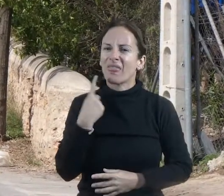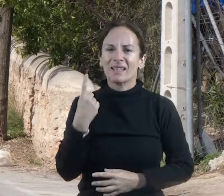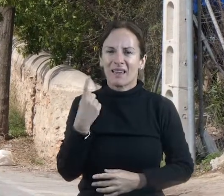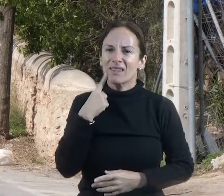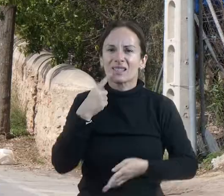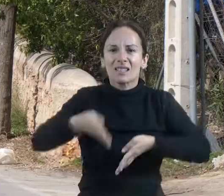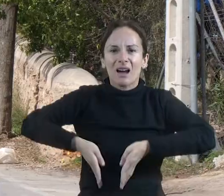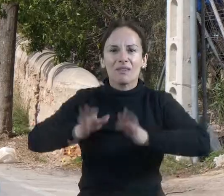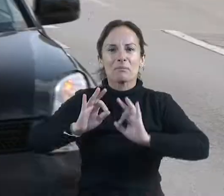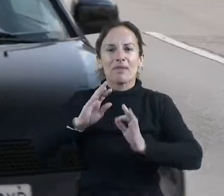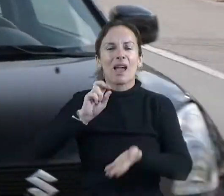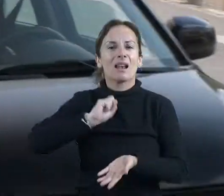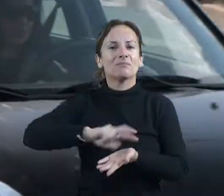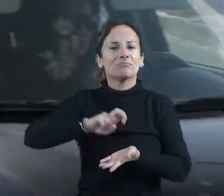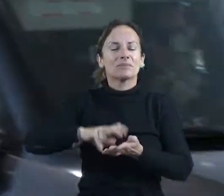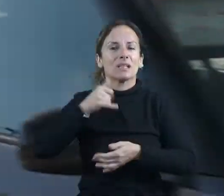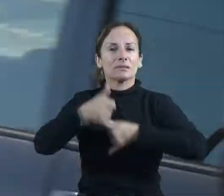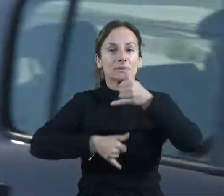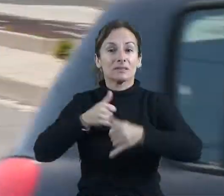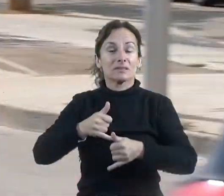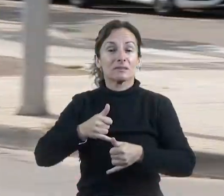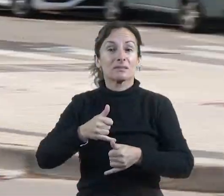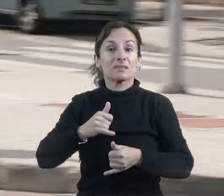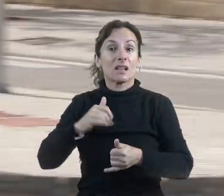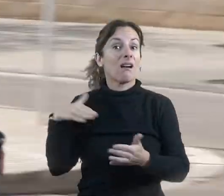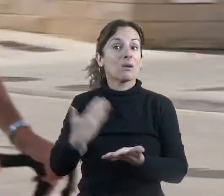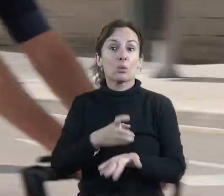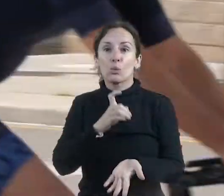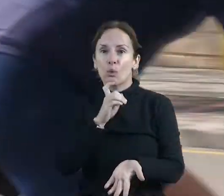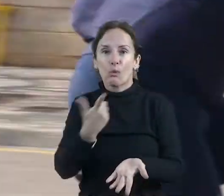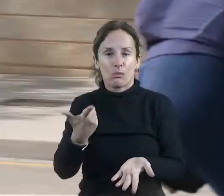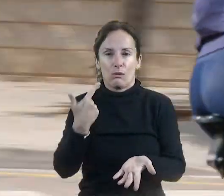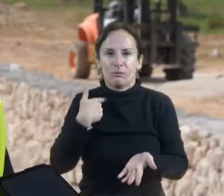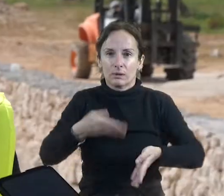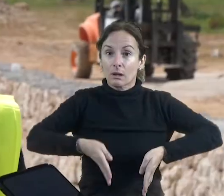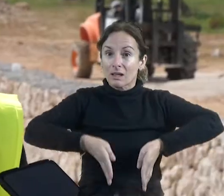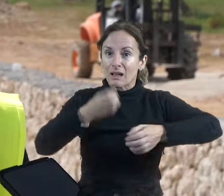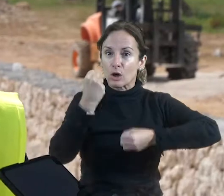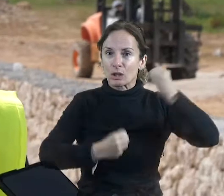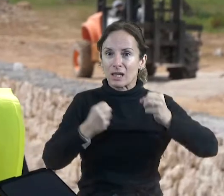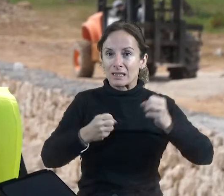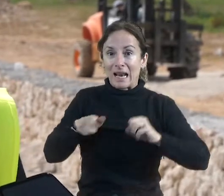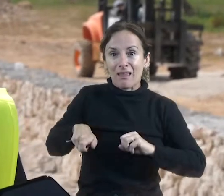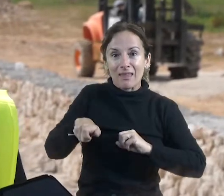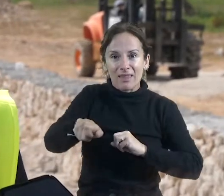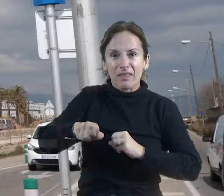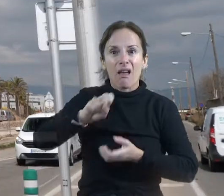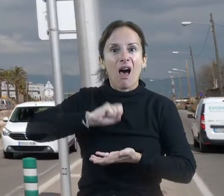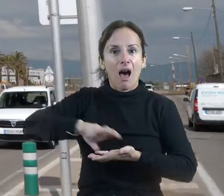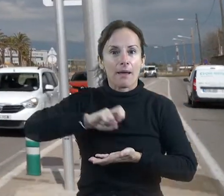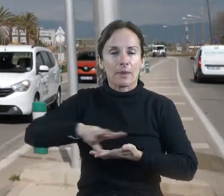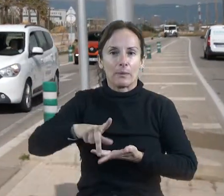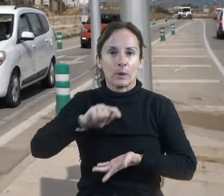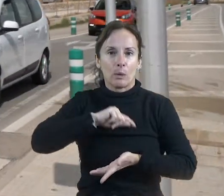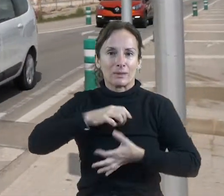que queda tan a prop, necessitava aquesta connexió per vianants i ciclistes, que de moment se feia d'una forma bastant insegura, empleant l'arcent de